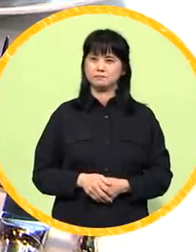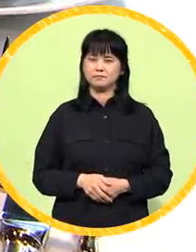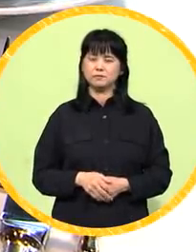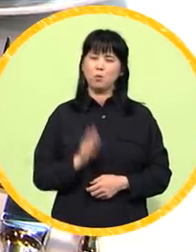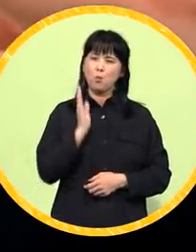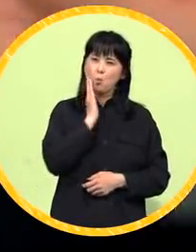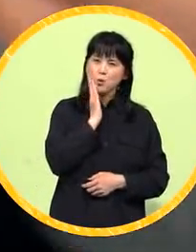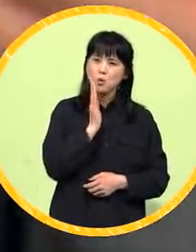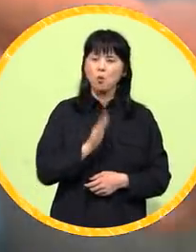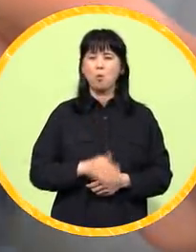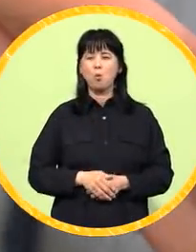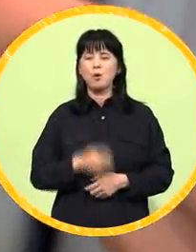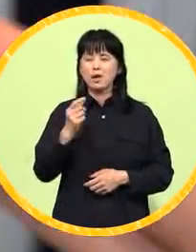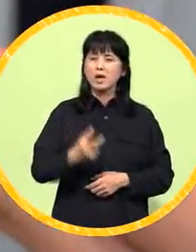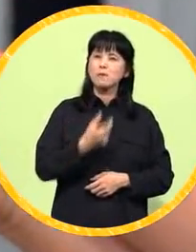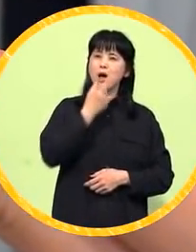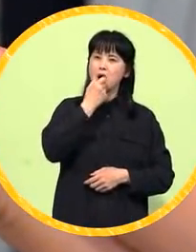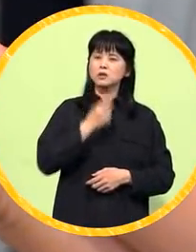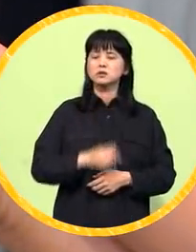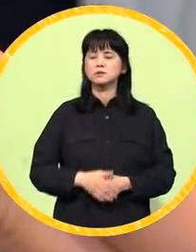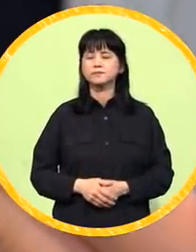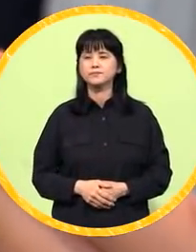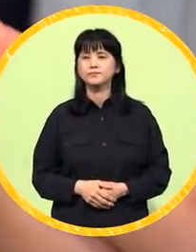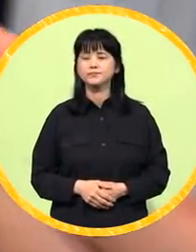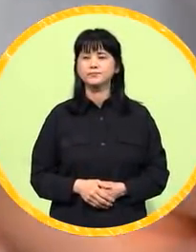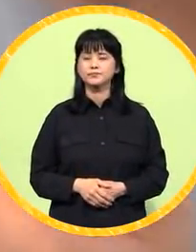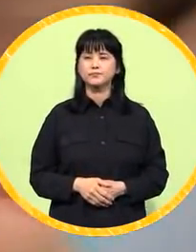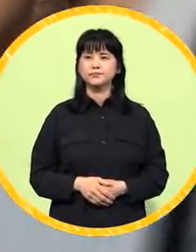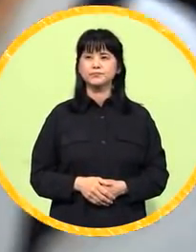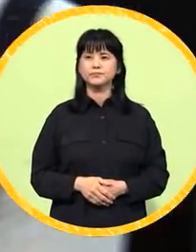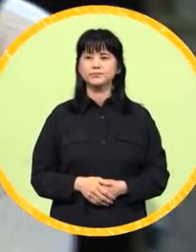思想23いただきまー